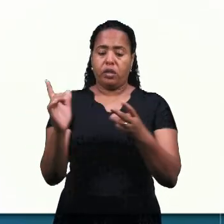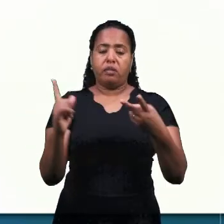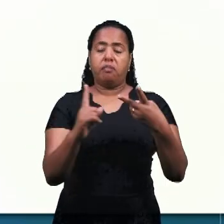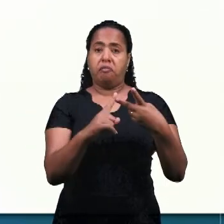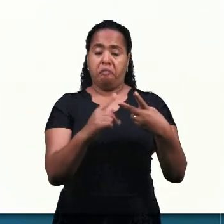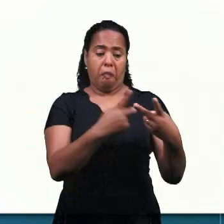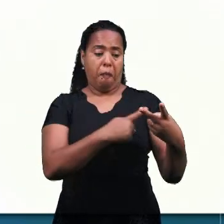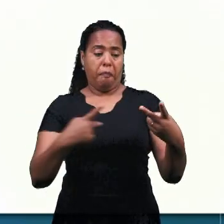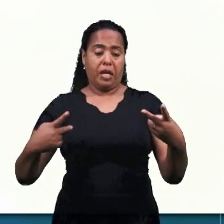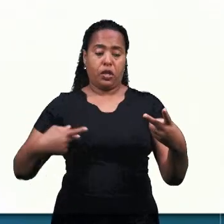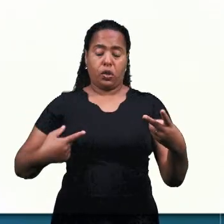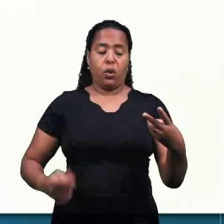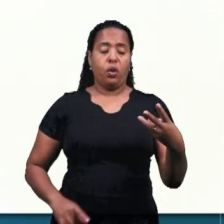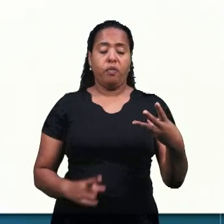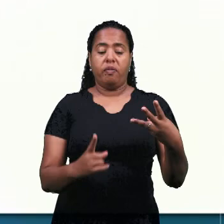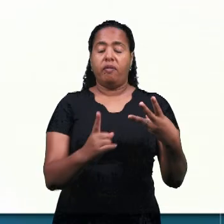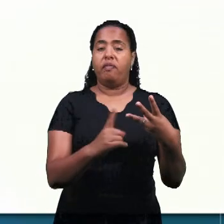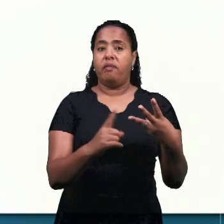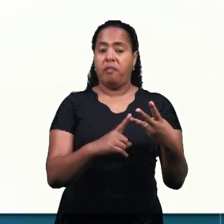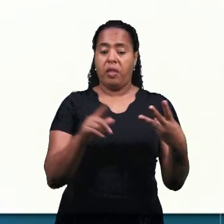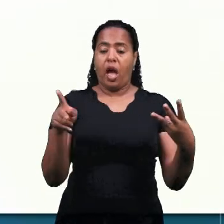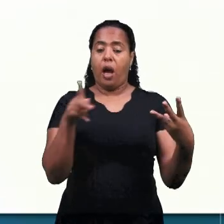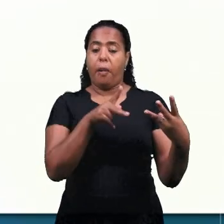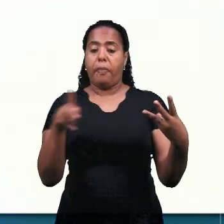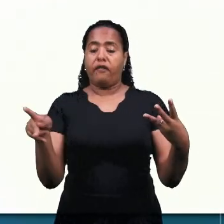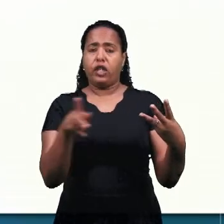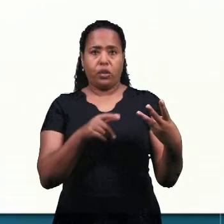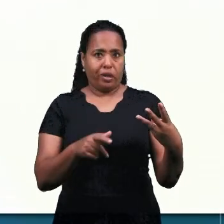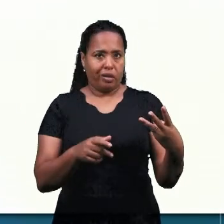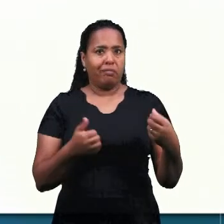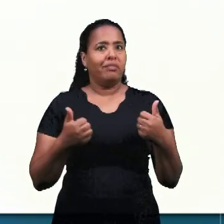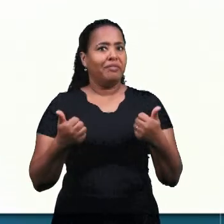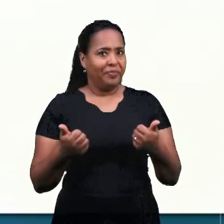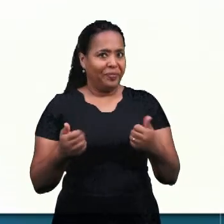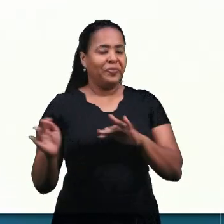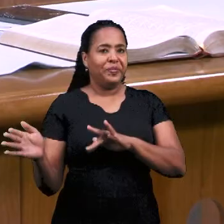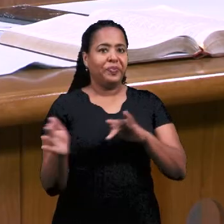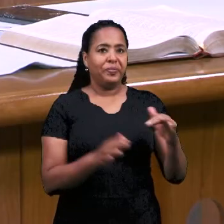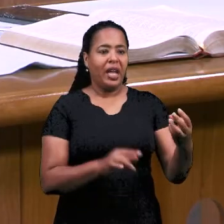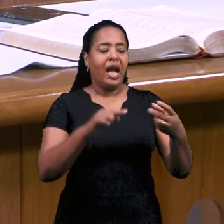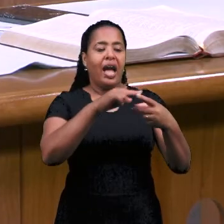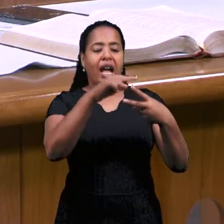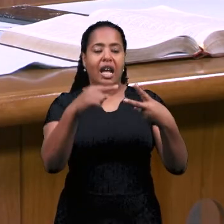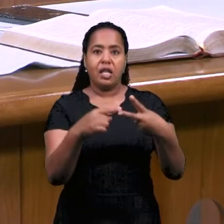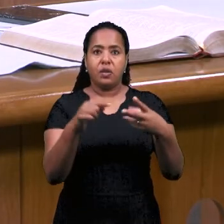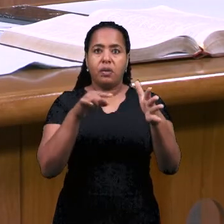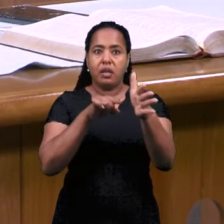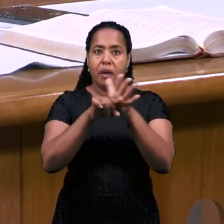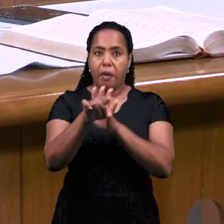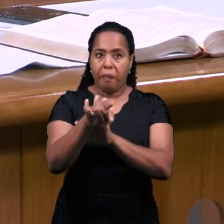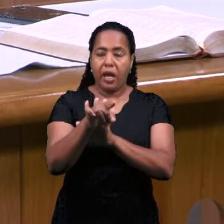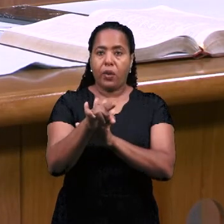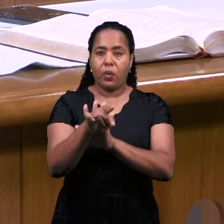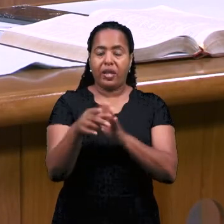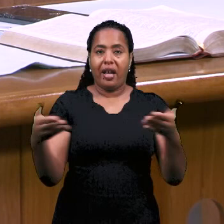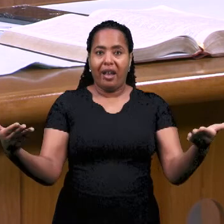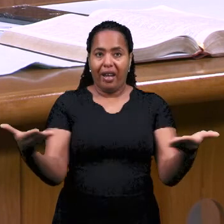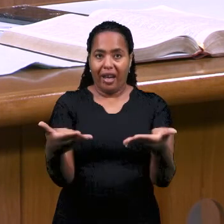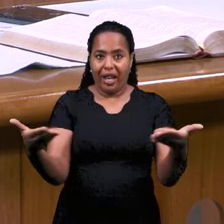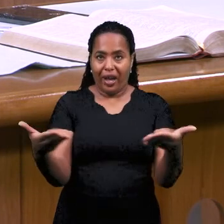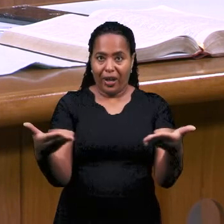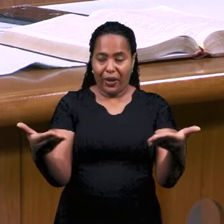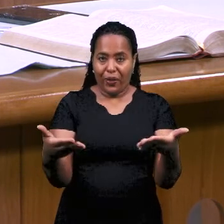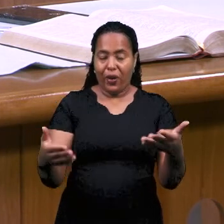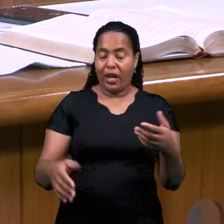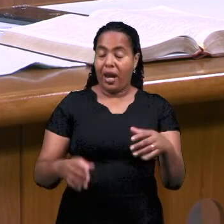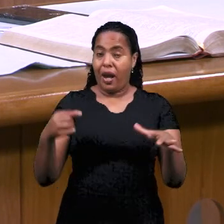c'est le pasteur. Lettre C, la professeure. Très bien. Ces deux questions, nous allons diriger maintenant à